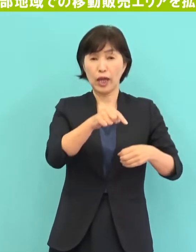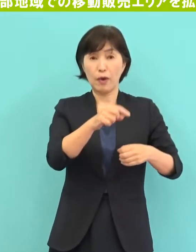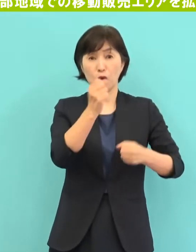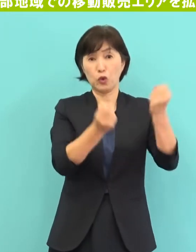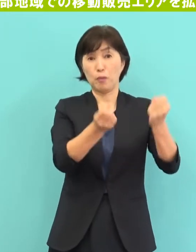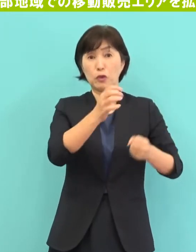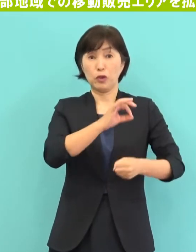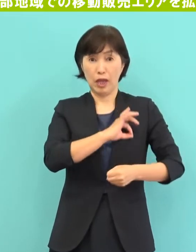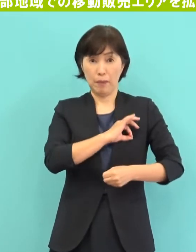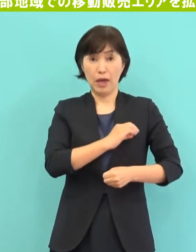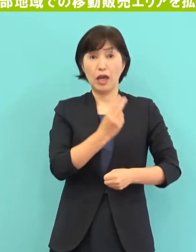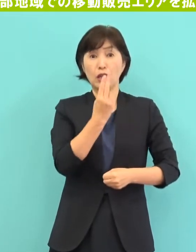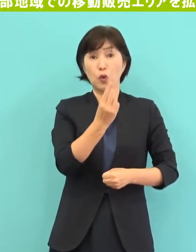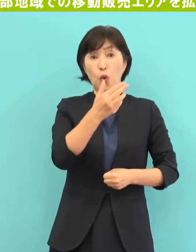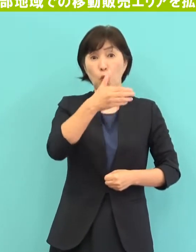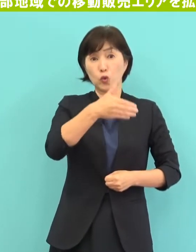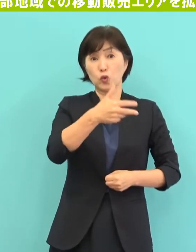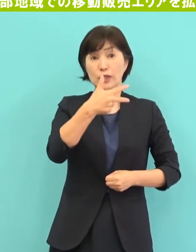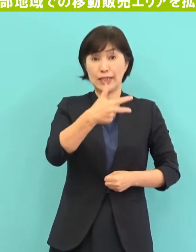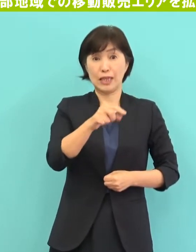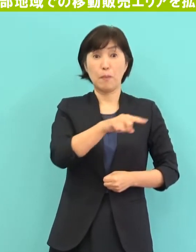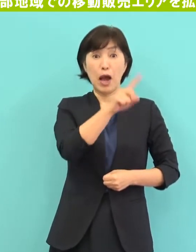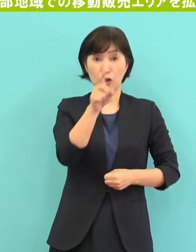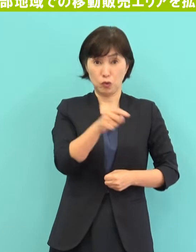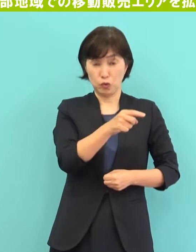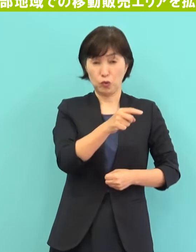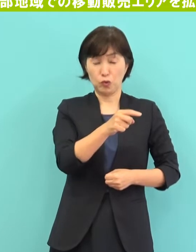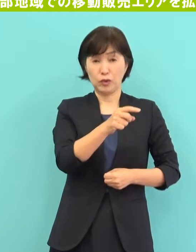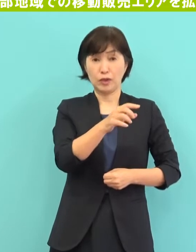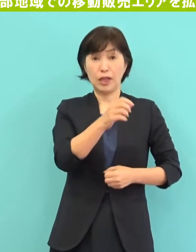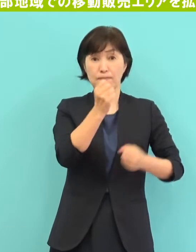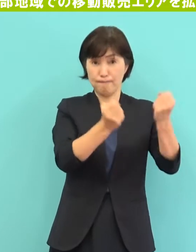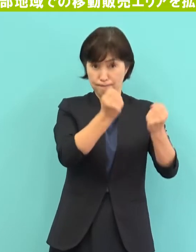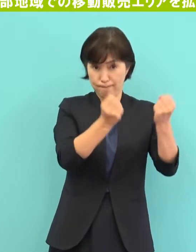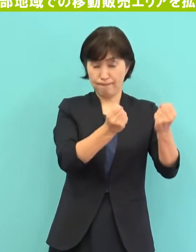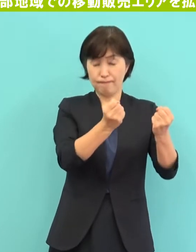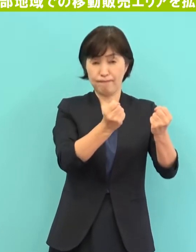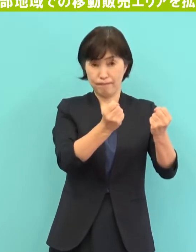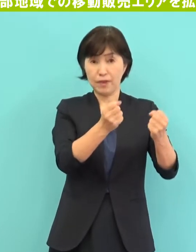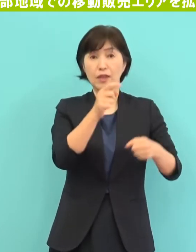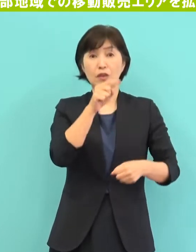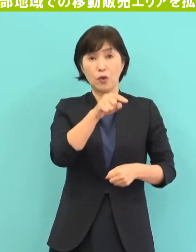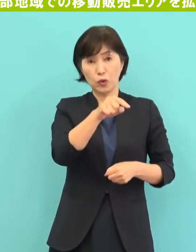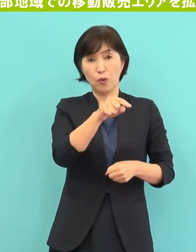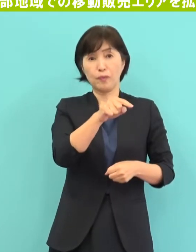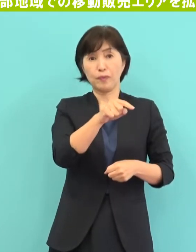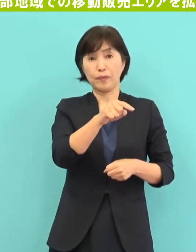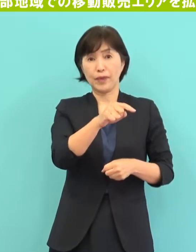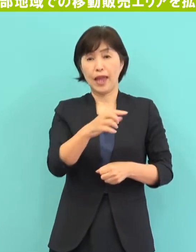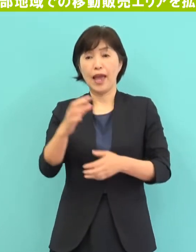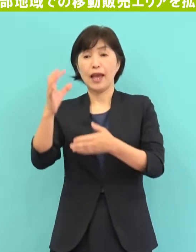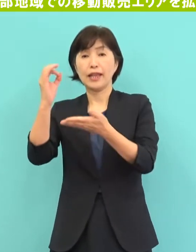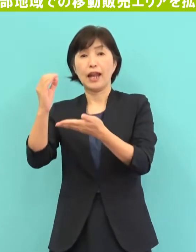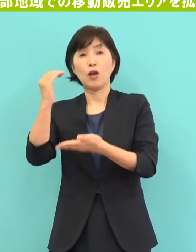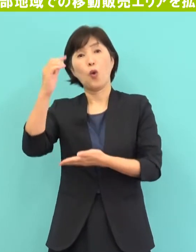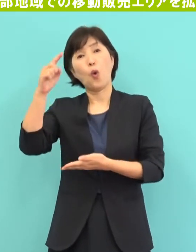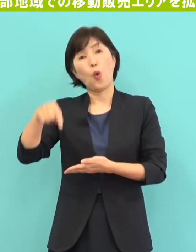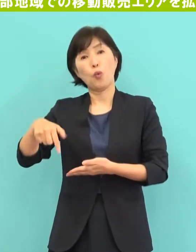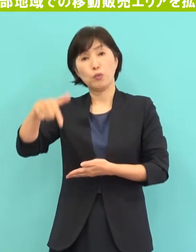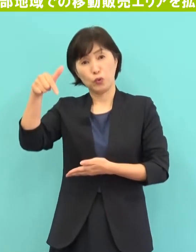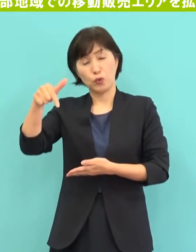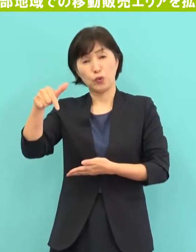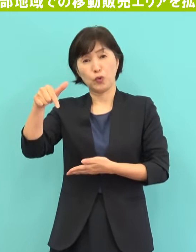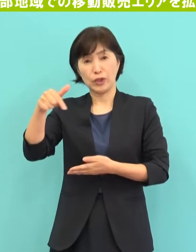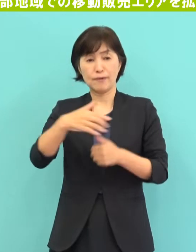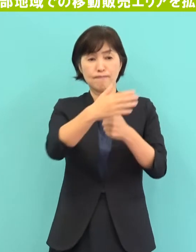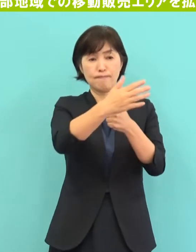がの特殊丸というあの名前で移動販売されておりますけれどもその近商ストアさんとそれから生協さならコープ